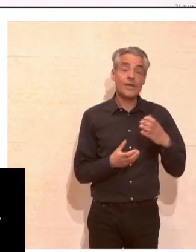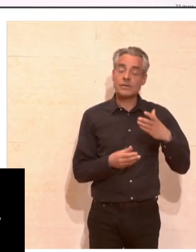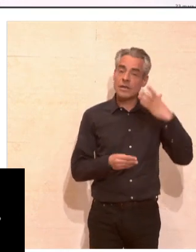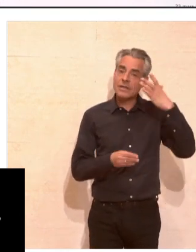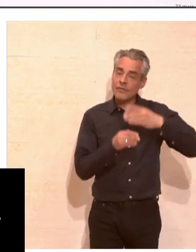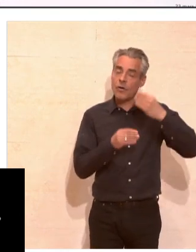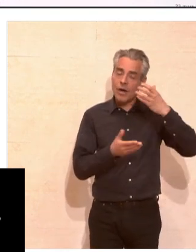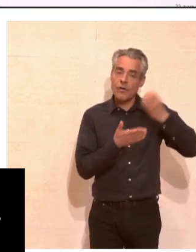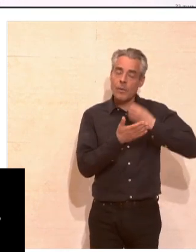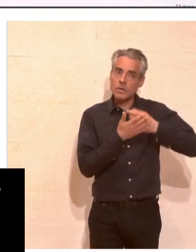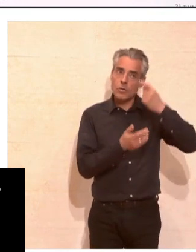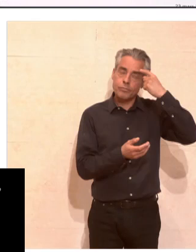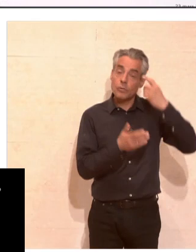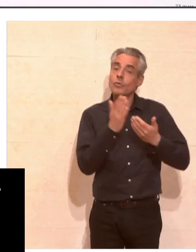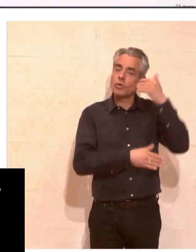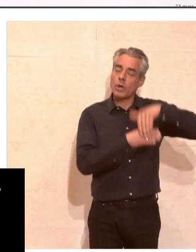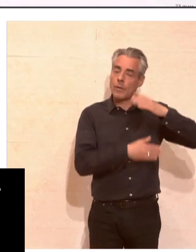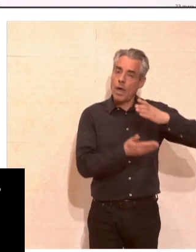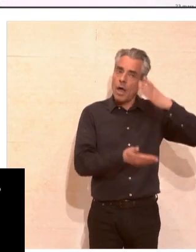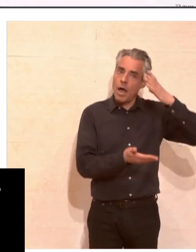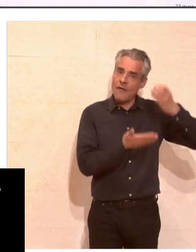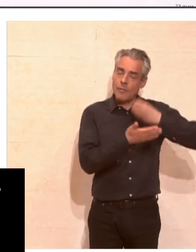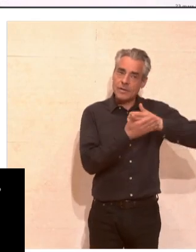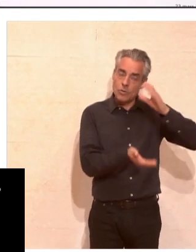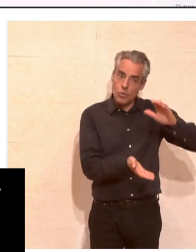informations qui ont été